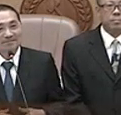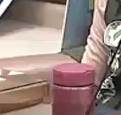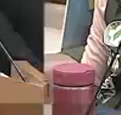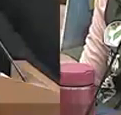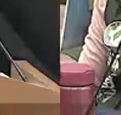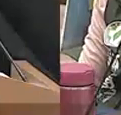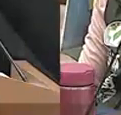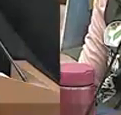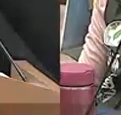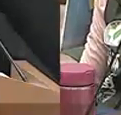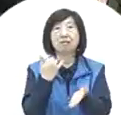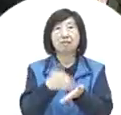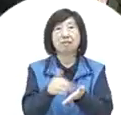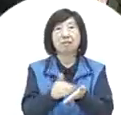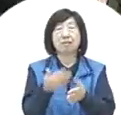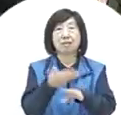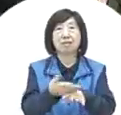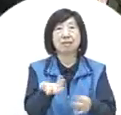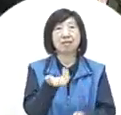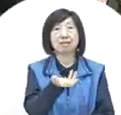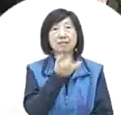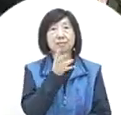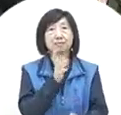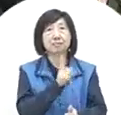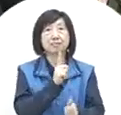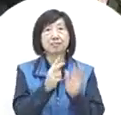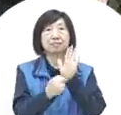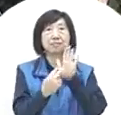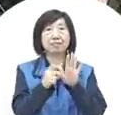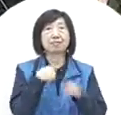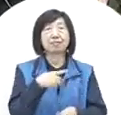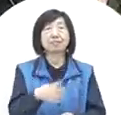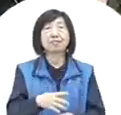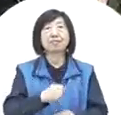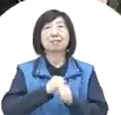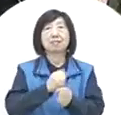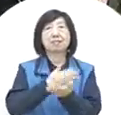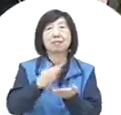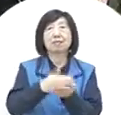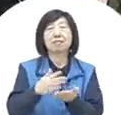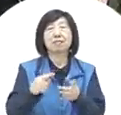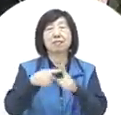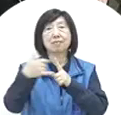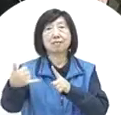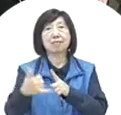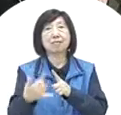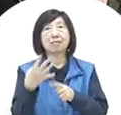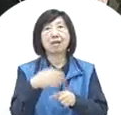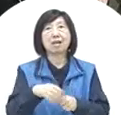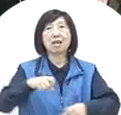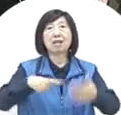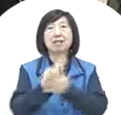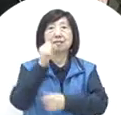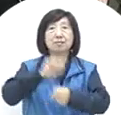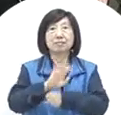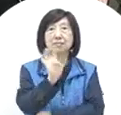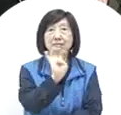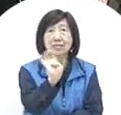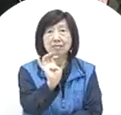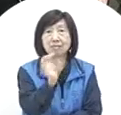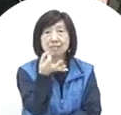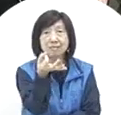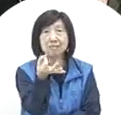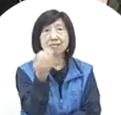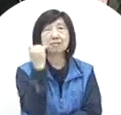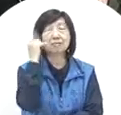预算放在这边。刚刚讲到说那个清洁人员的夜点费，区区增加40块而已哦，居然要明